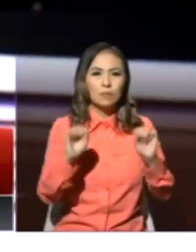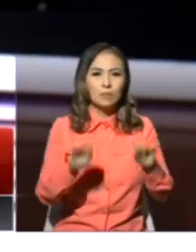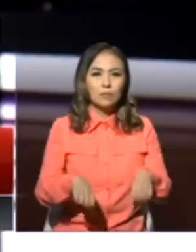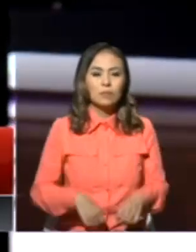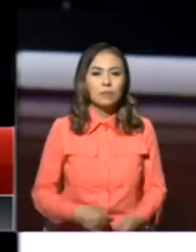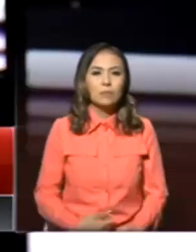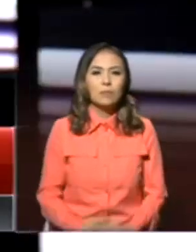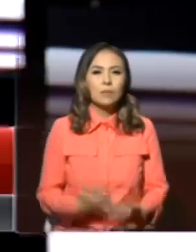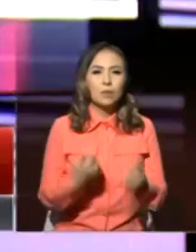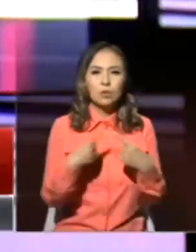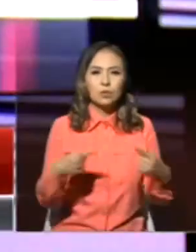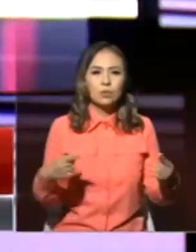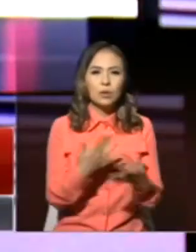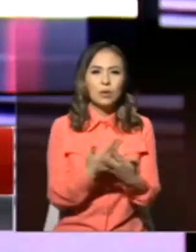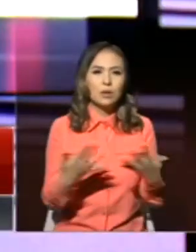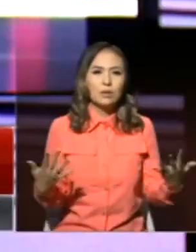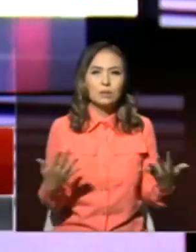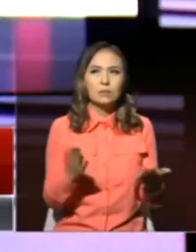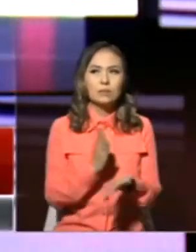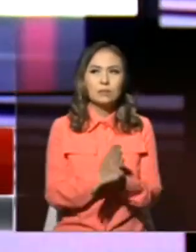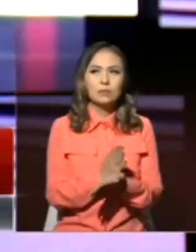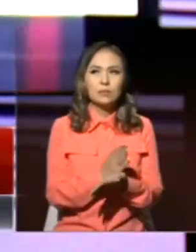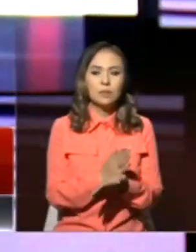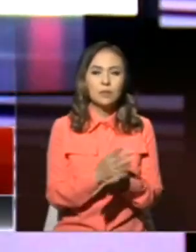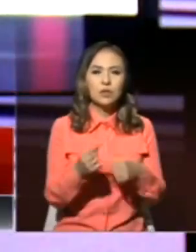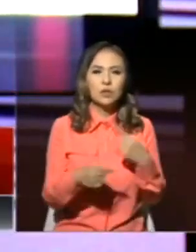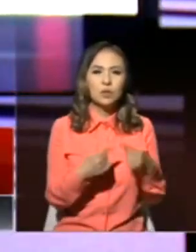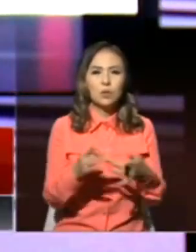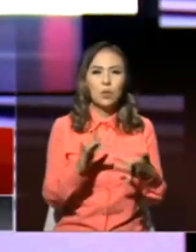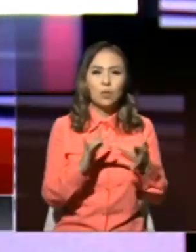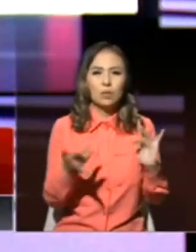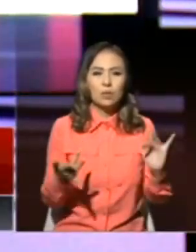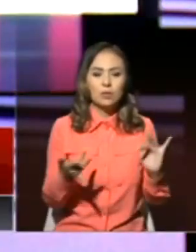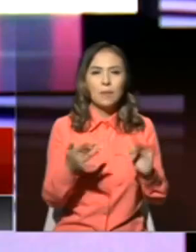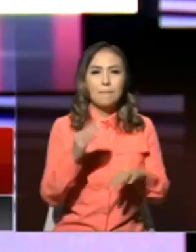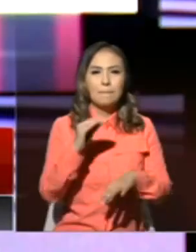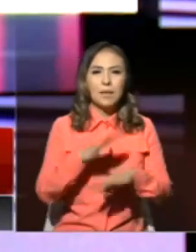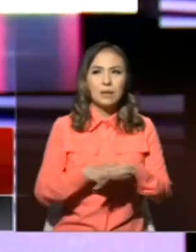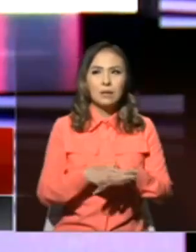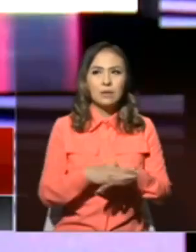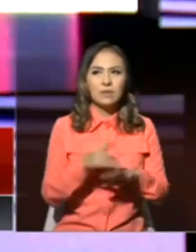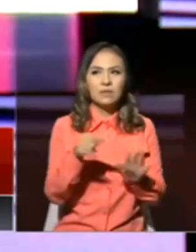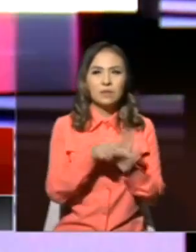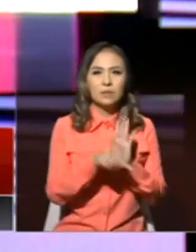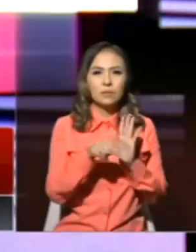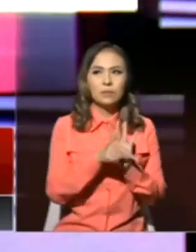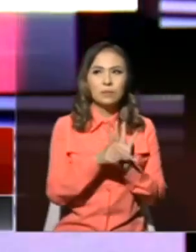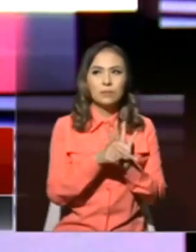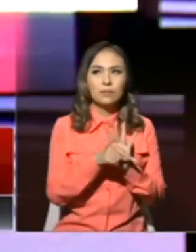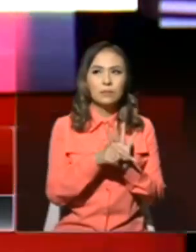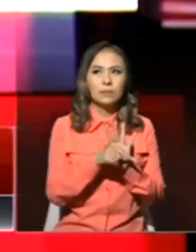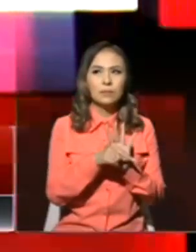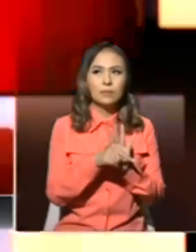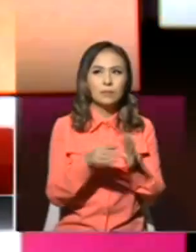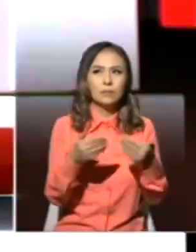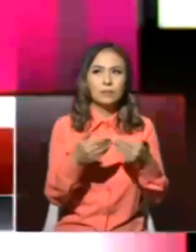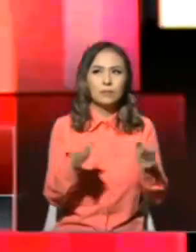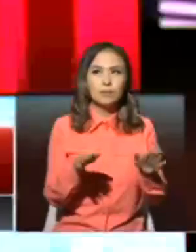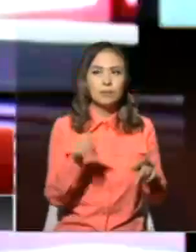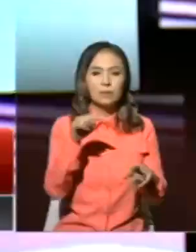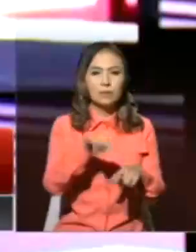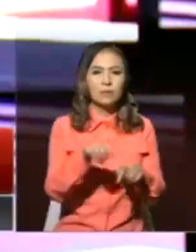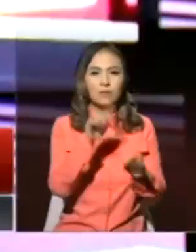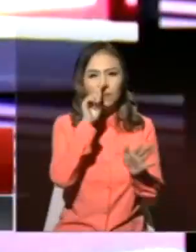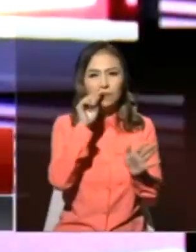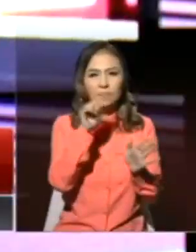таңда неше түрлі үлкен бағанағы біздің онлайн банктарымыз бар. Соның ішіндегінің өзі ашық қой, кірінде ойнай